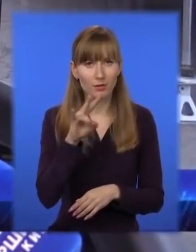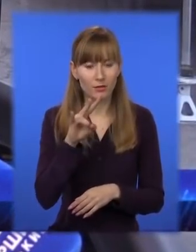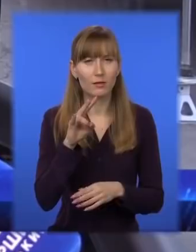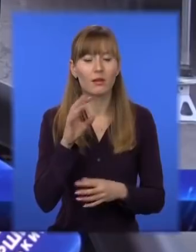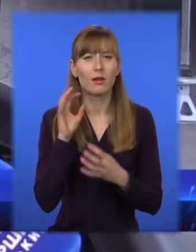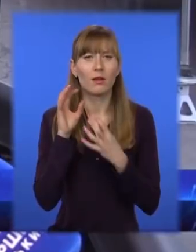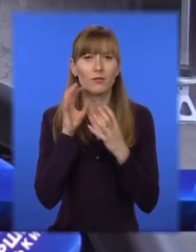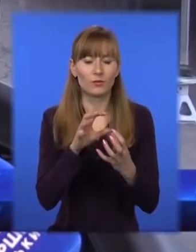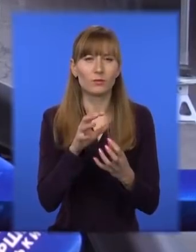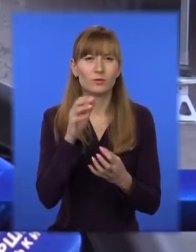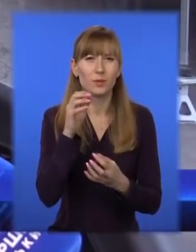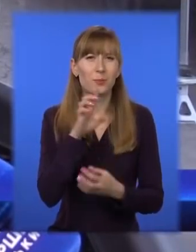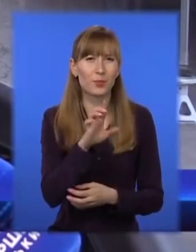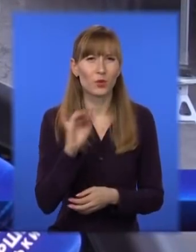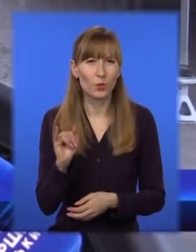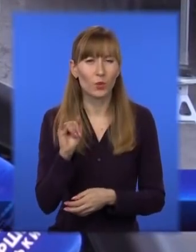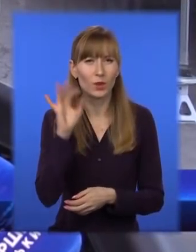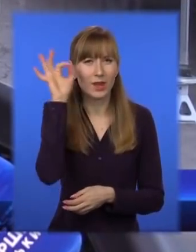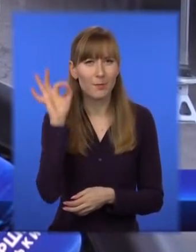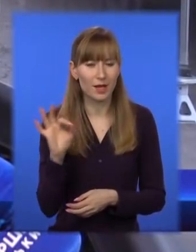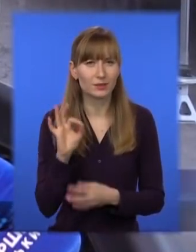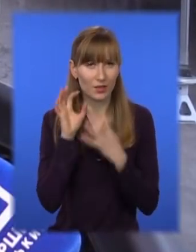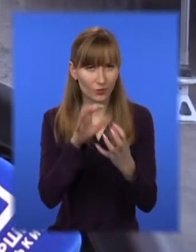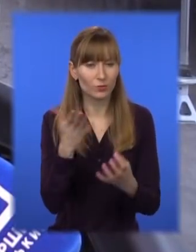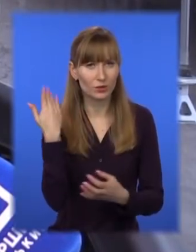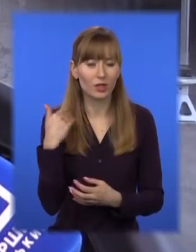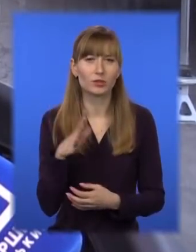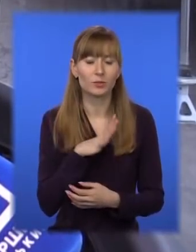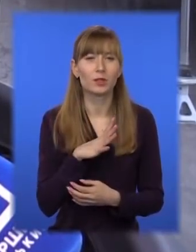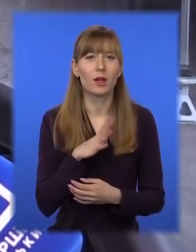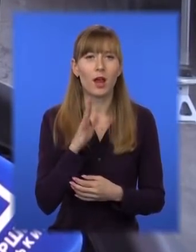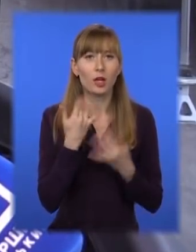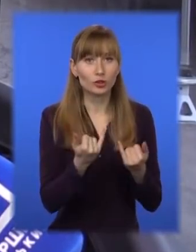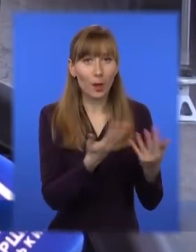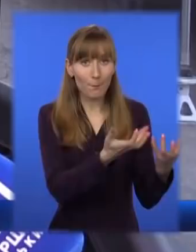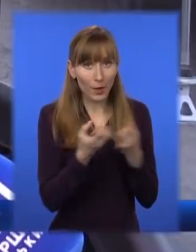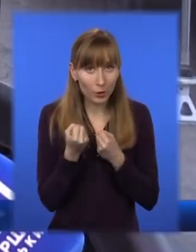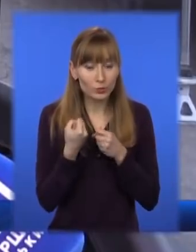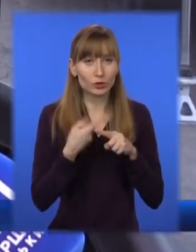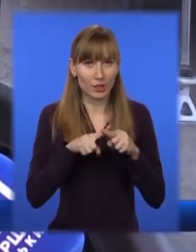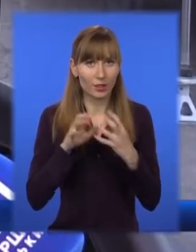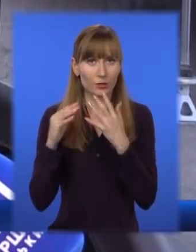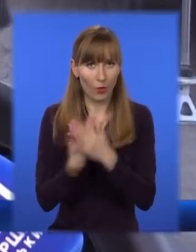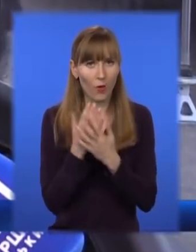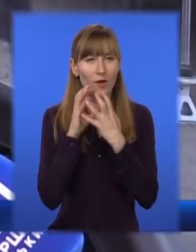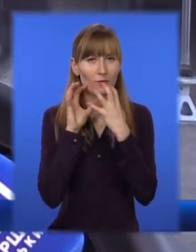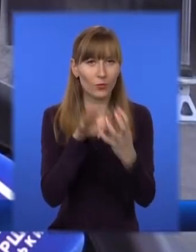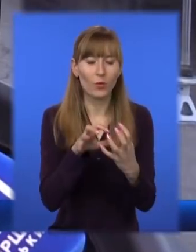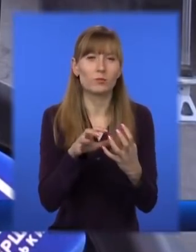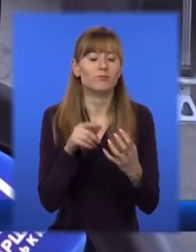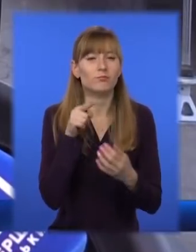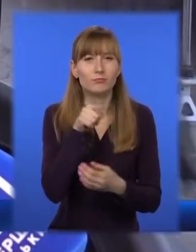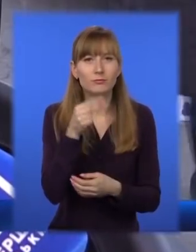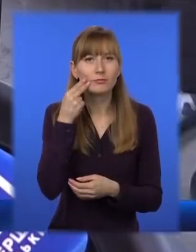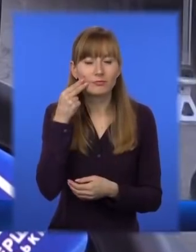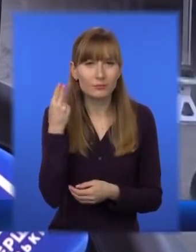ми. МАНи БУшні, німецькі автобуси. А потім отримали ці, звісно, це